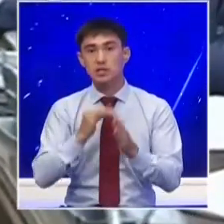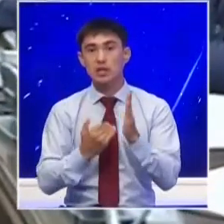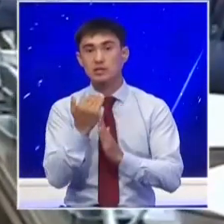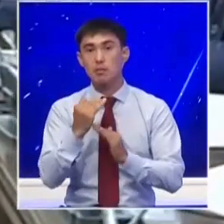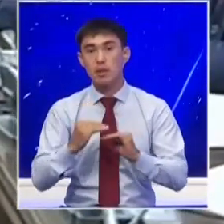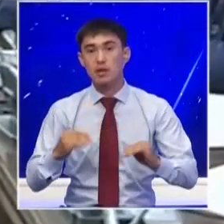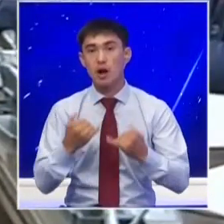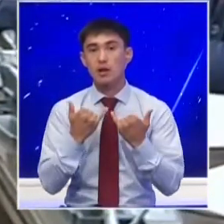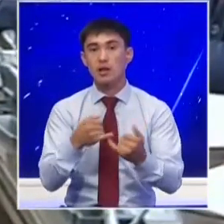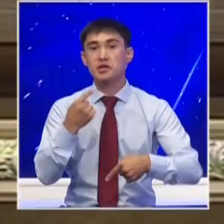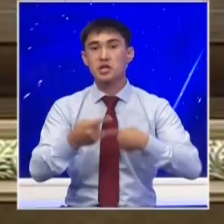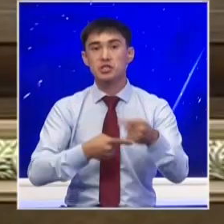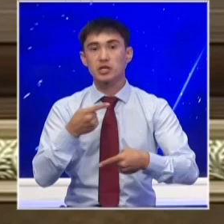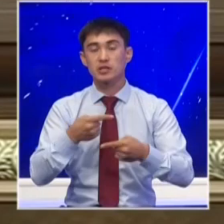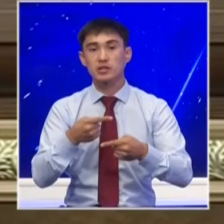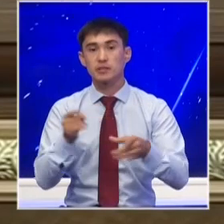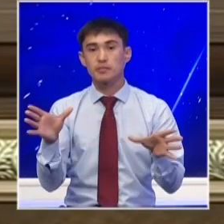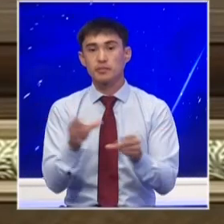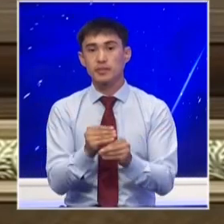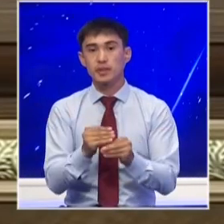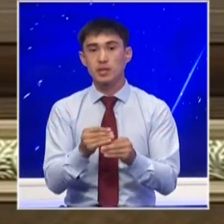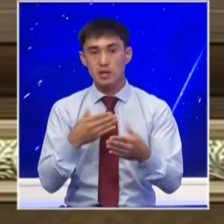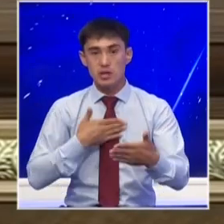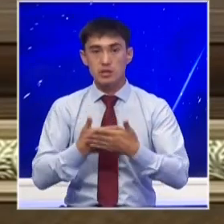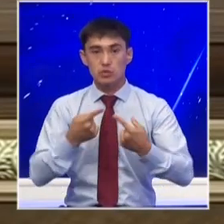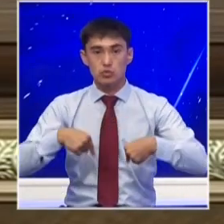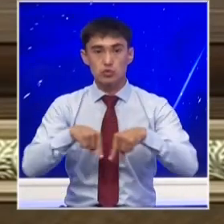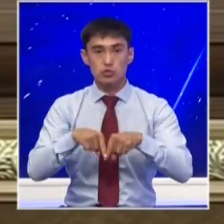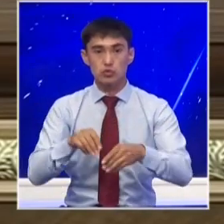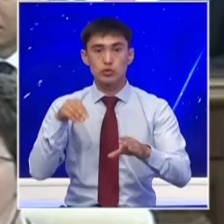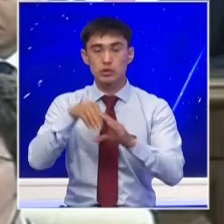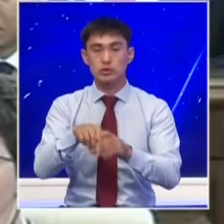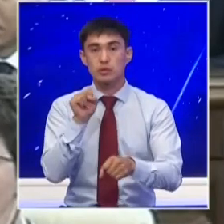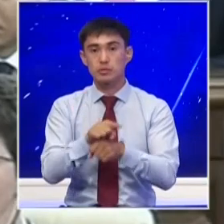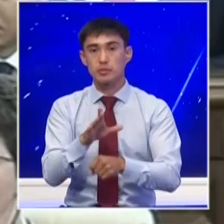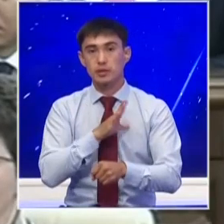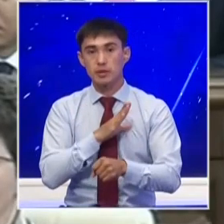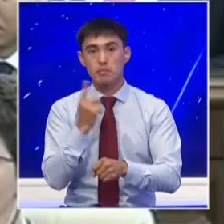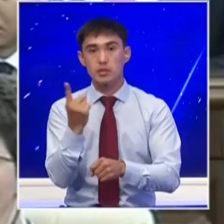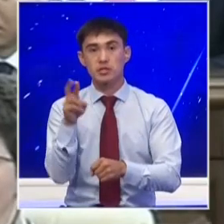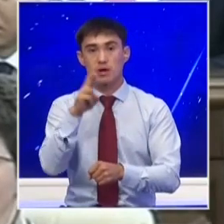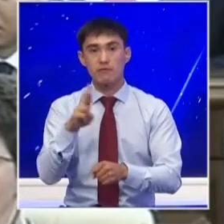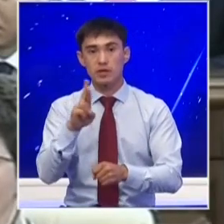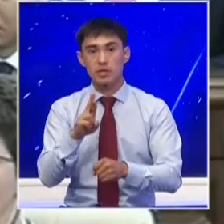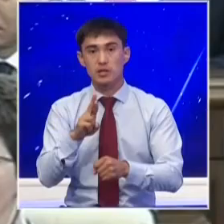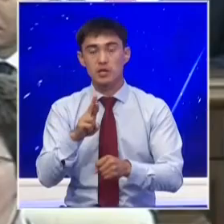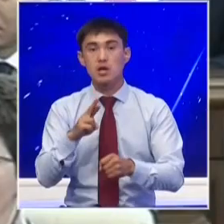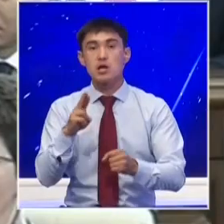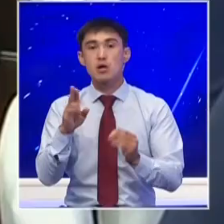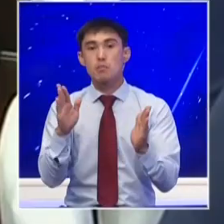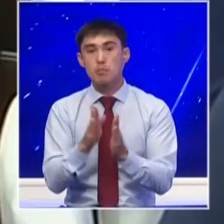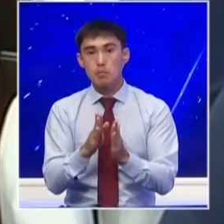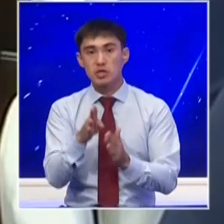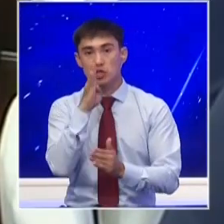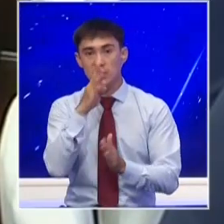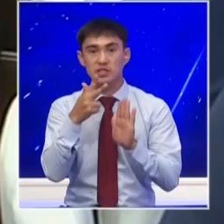балаларға арналған келешек атты бірыңғай ерікті жинақтау жүйесін енгізуге тапсырма берді. 1 қаңтардан ең төменгі жалақы